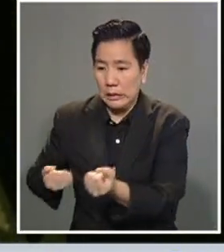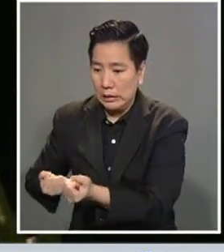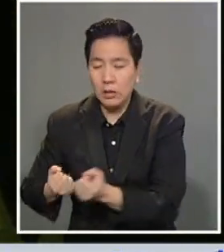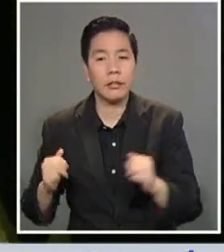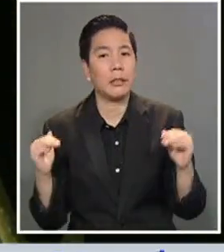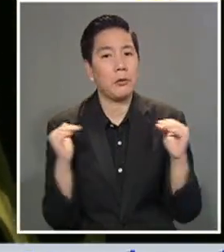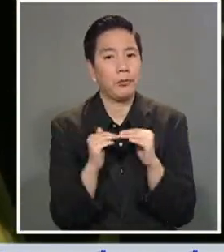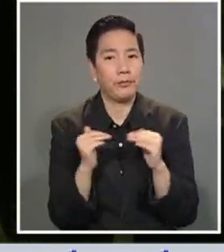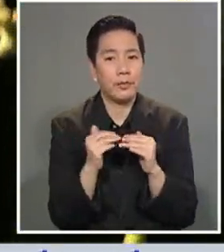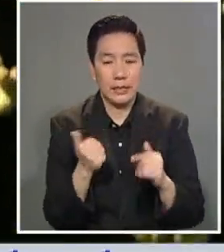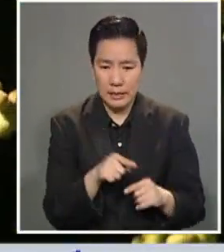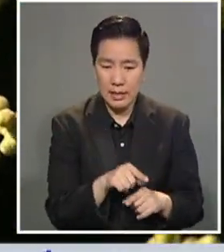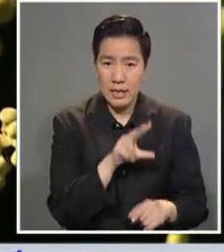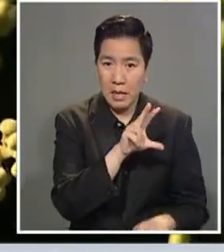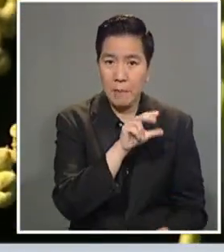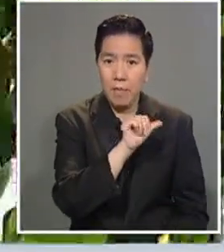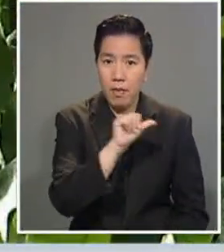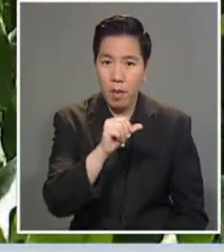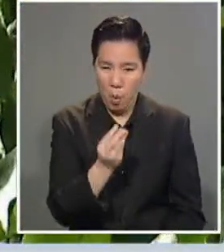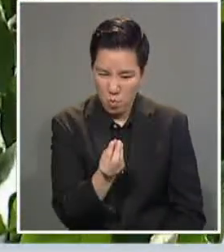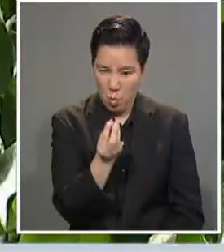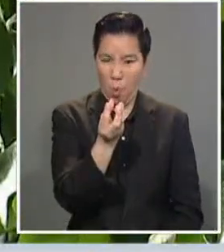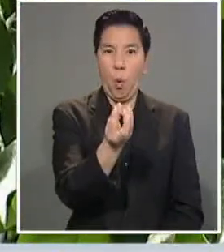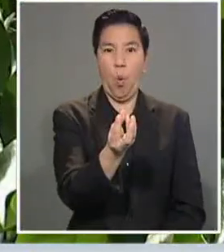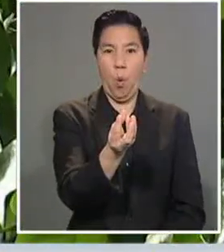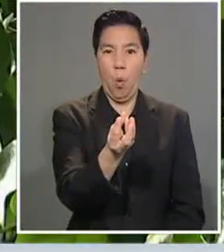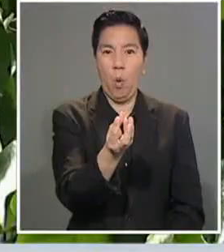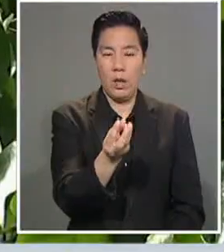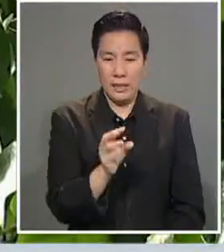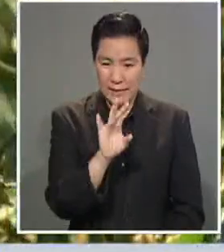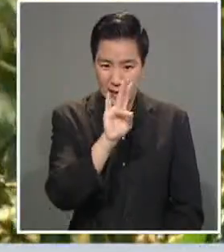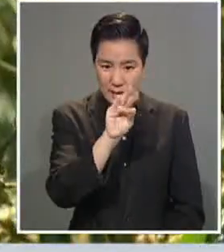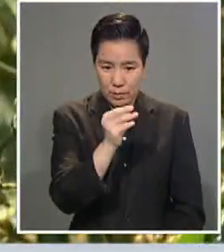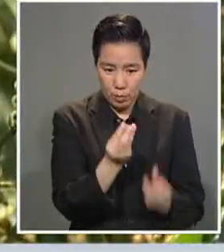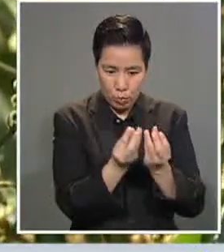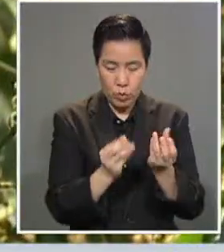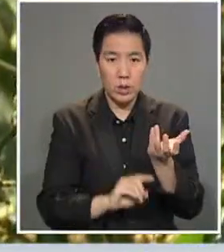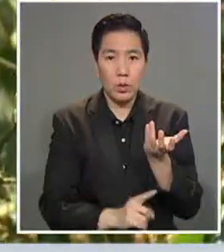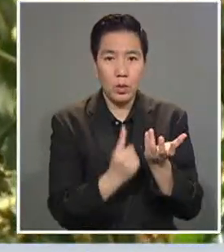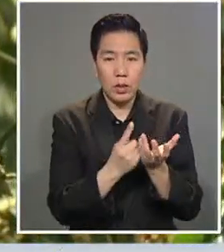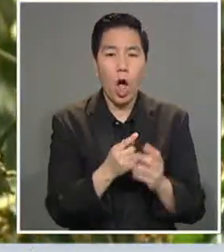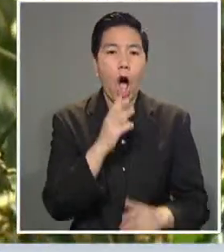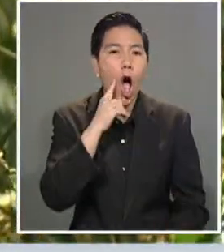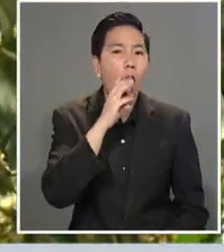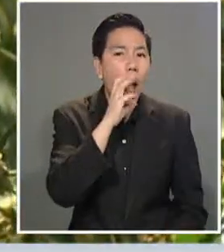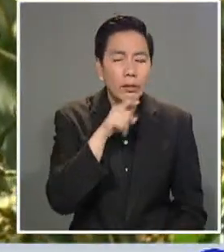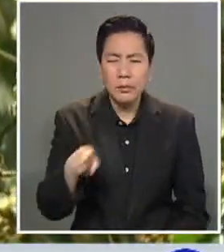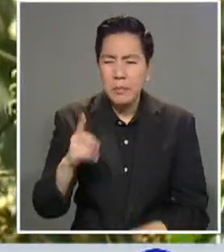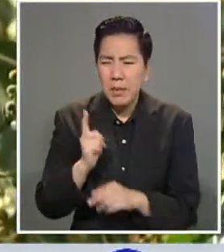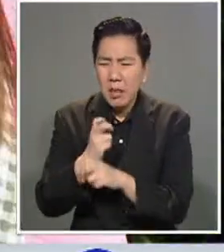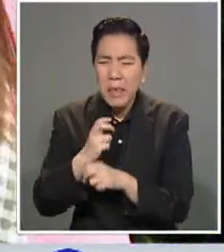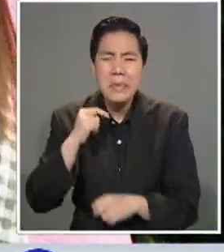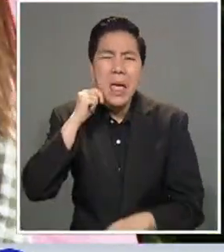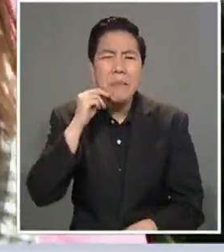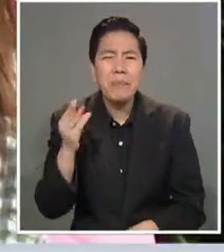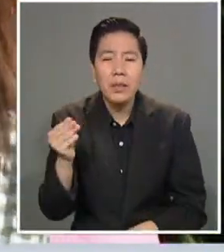แล้วก็เป็นเกรด 3A ด้วยค่ะลูกโตประมาณไม่เกิน70ลูกต่อกิโลค่ะ เนื้อจะกรอบกว่าเคมีเพราะเคมีมันจะมีน้ำฉ่